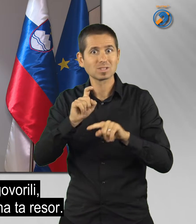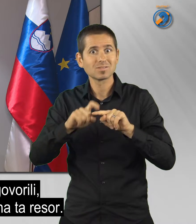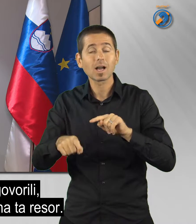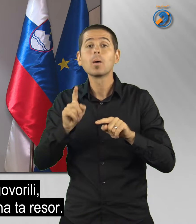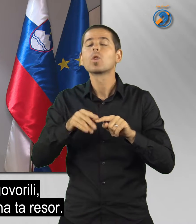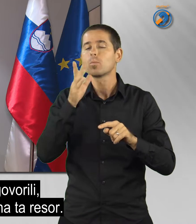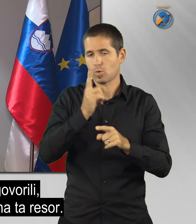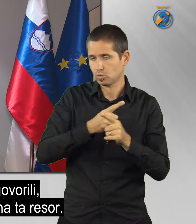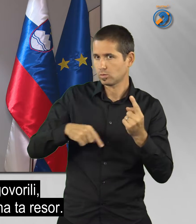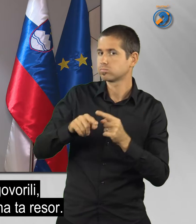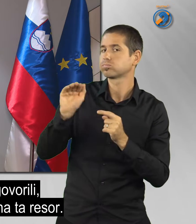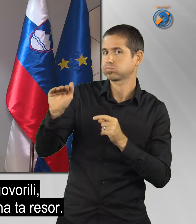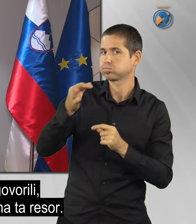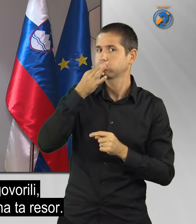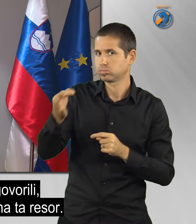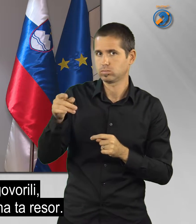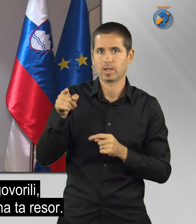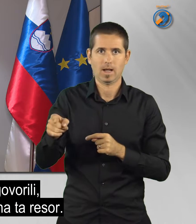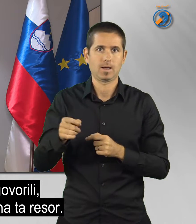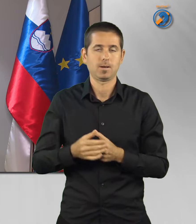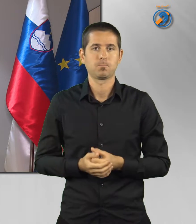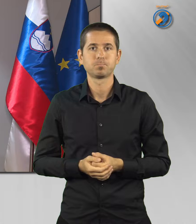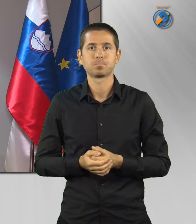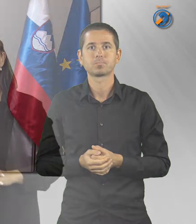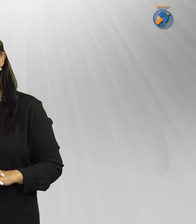pa na ta resor tudi obrnili.